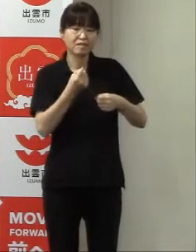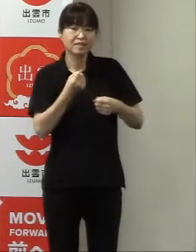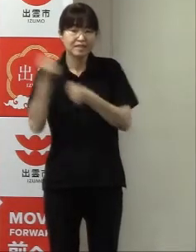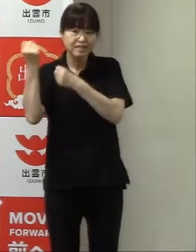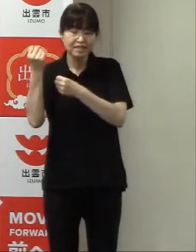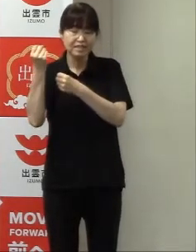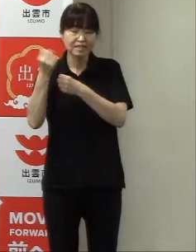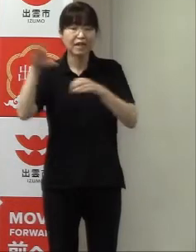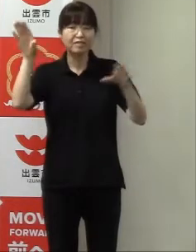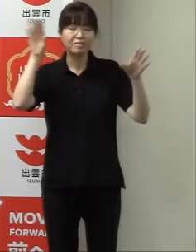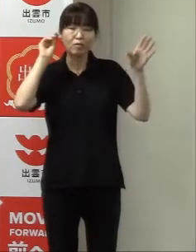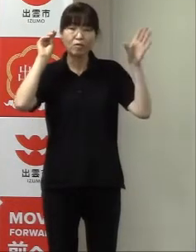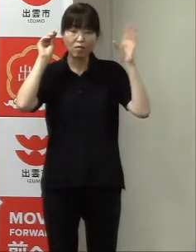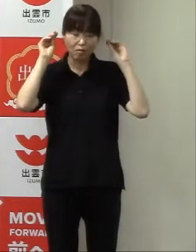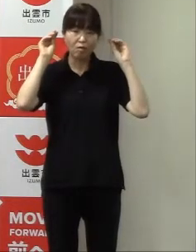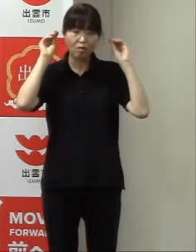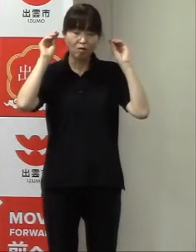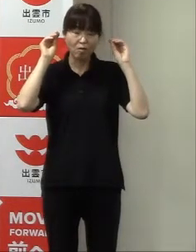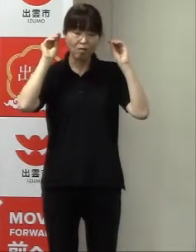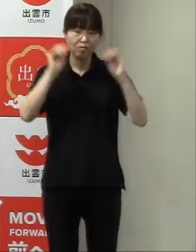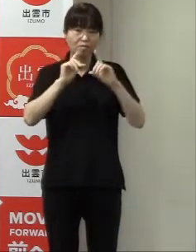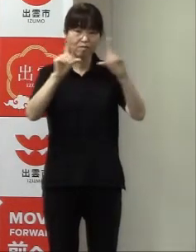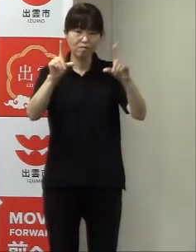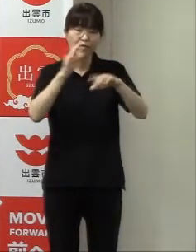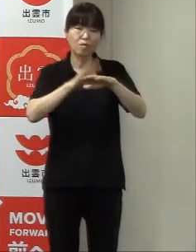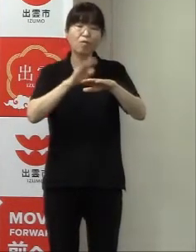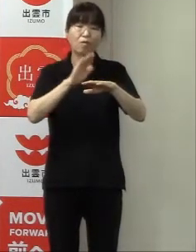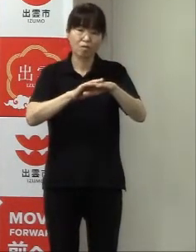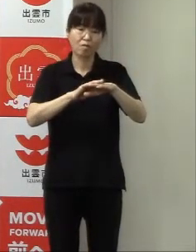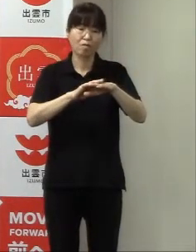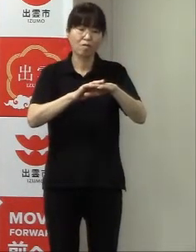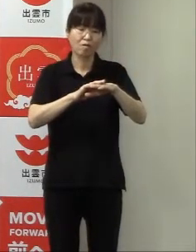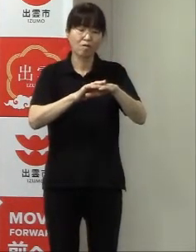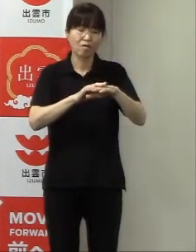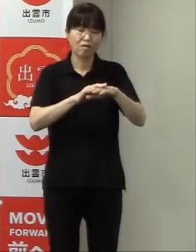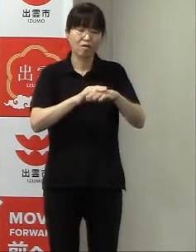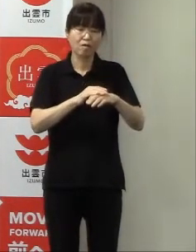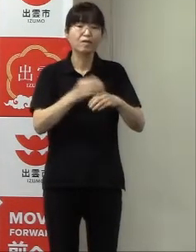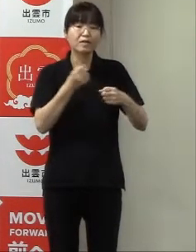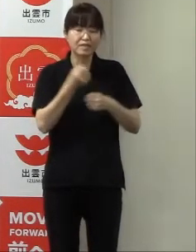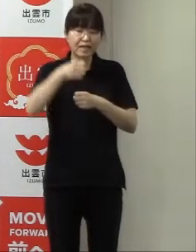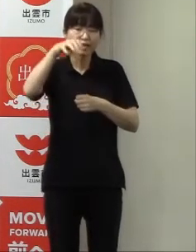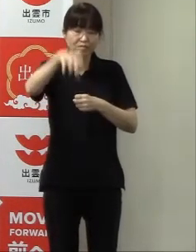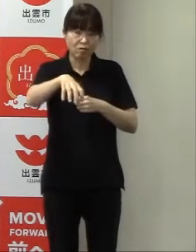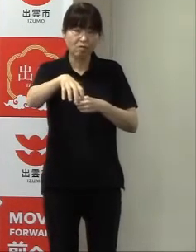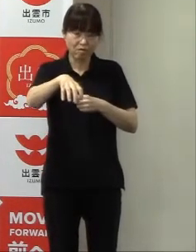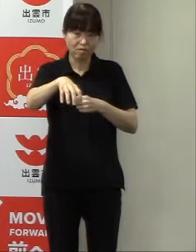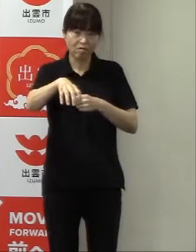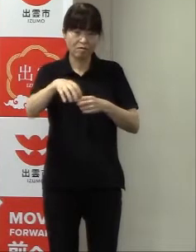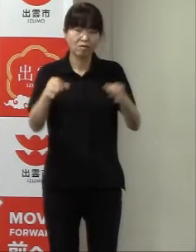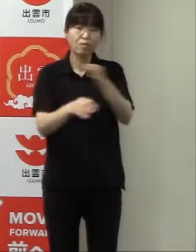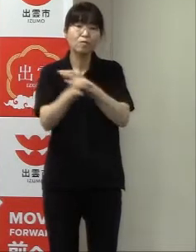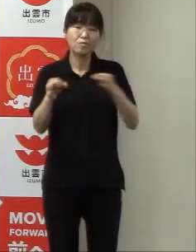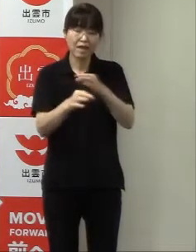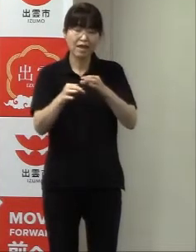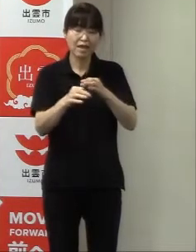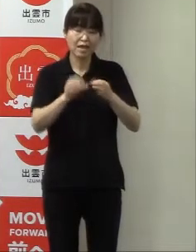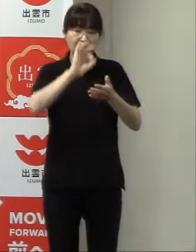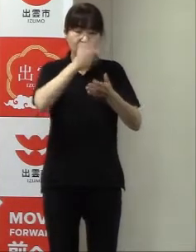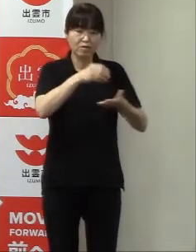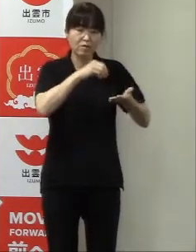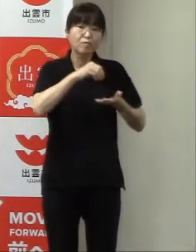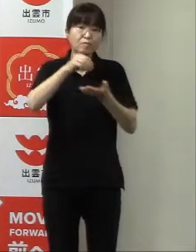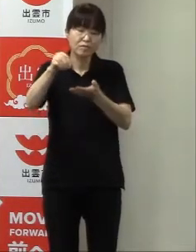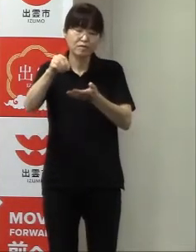報の在り方、また指定避難所の運営、物資の調達、また情報共有